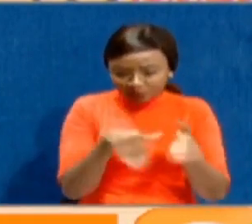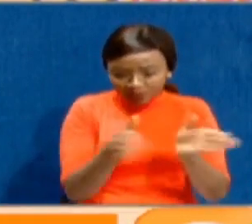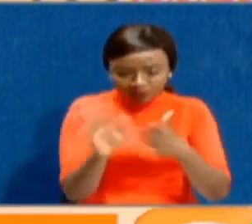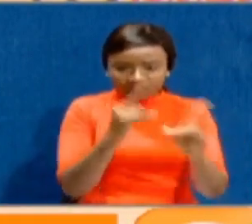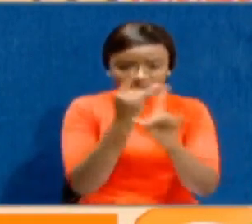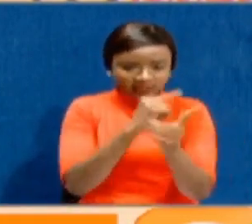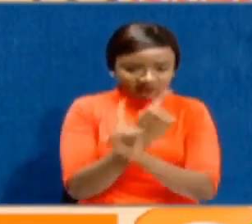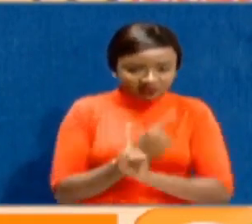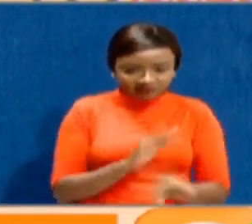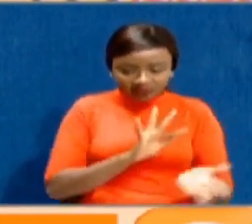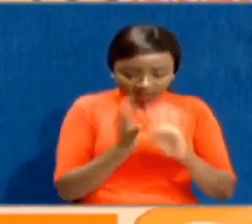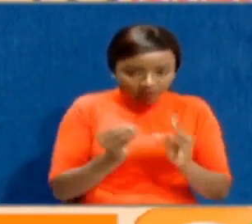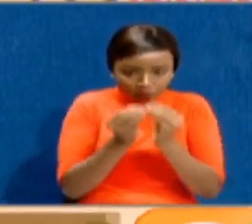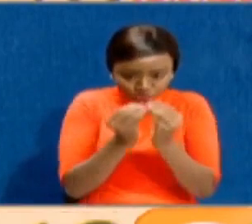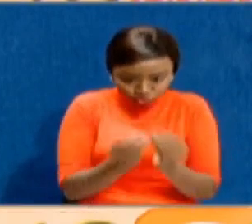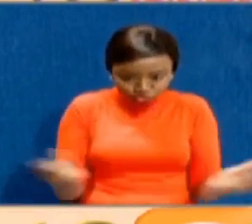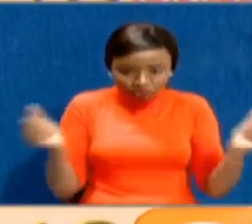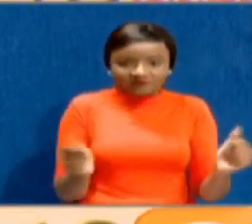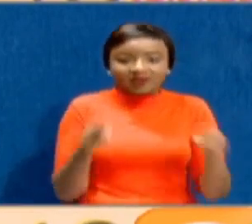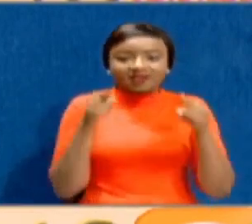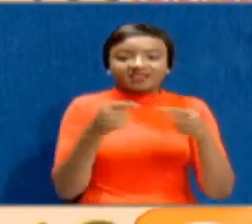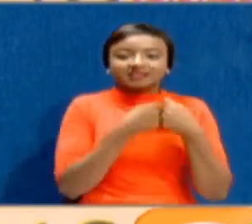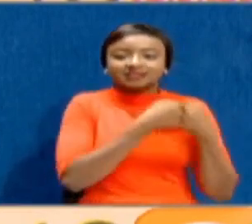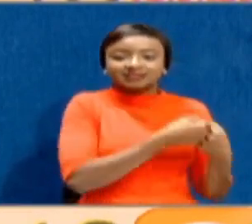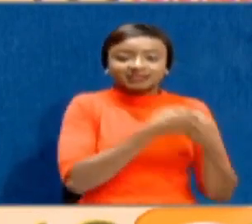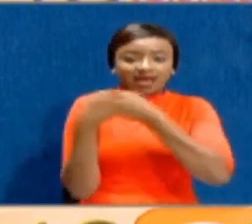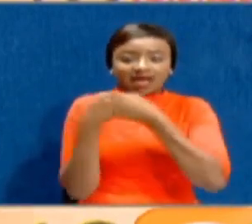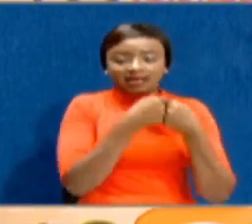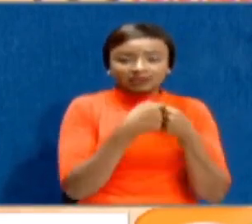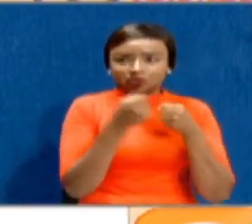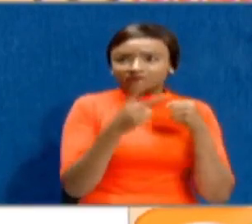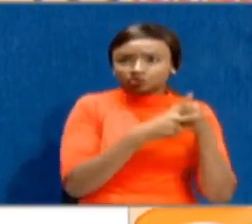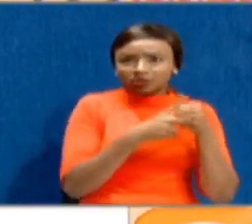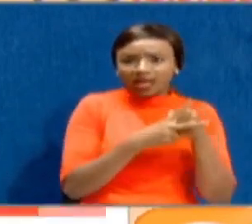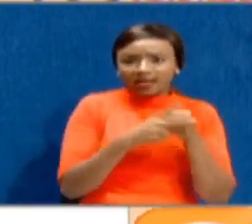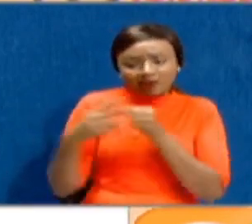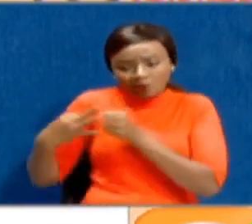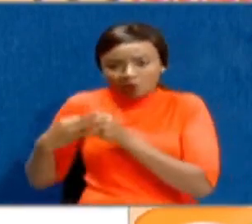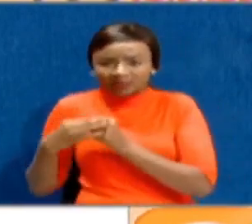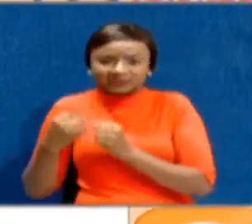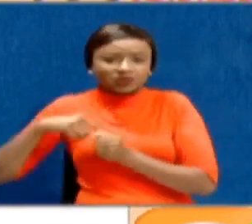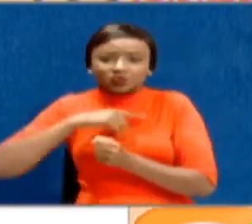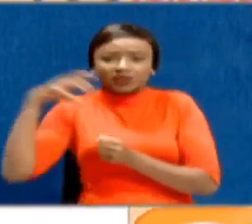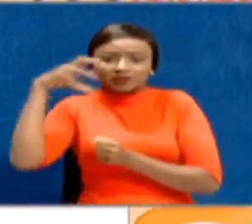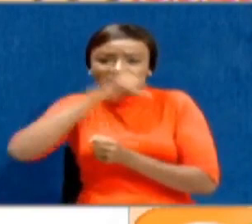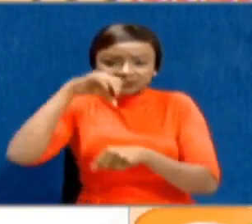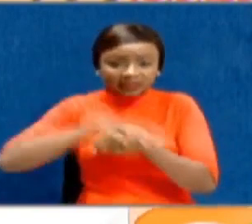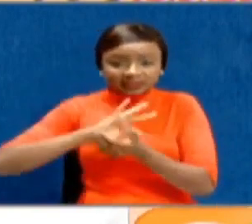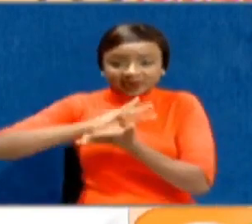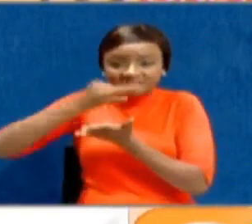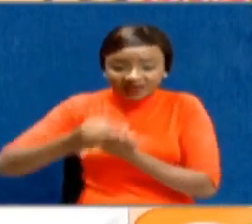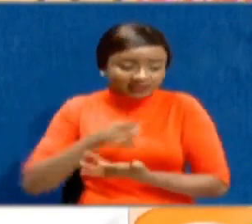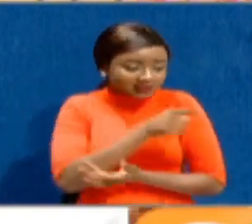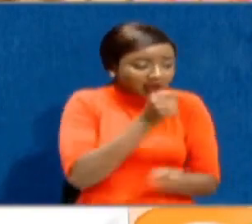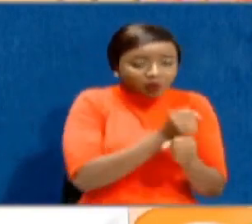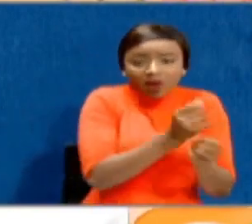resolving this perennial challenge of July, August, where funds are not flowing and work